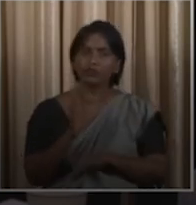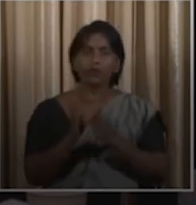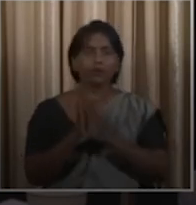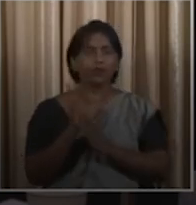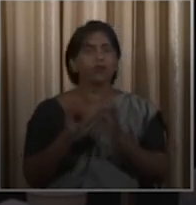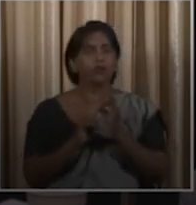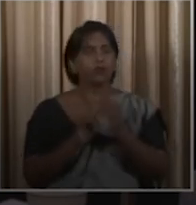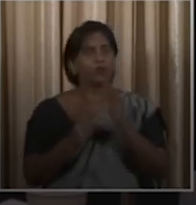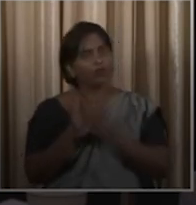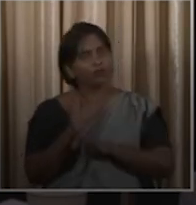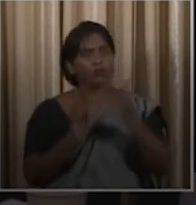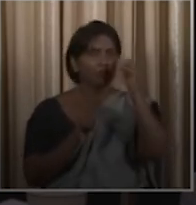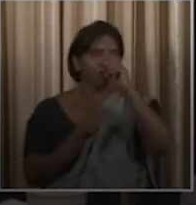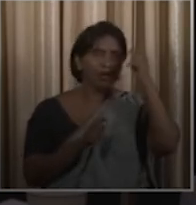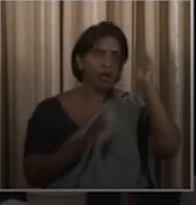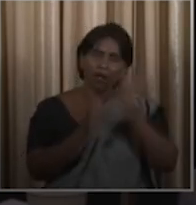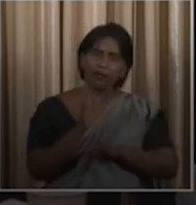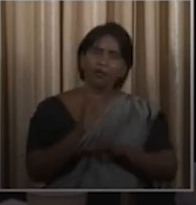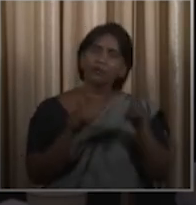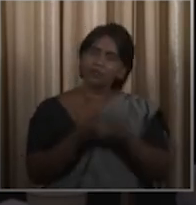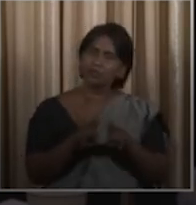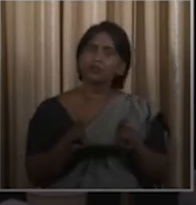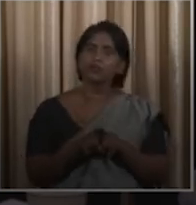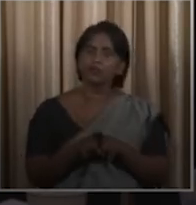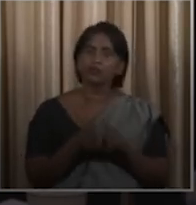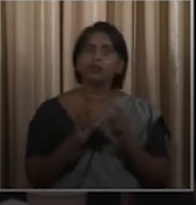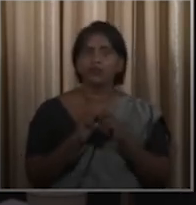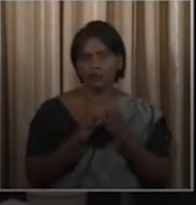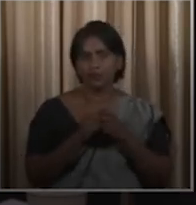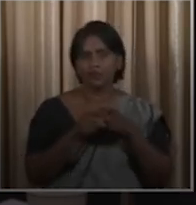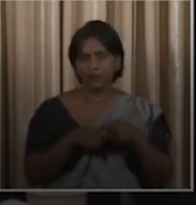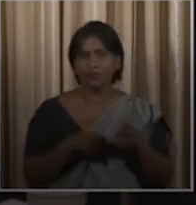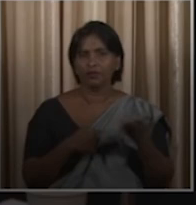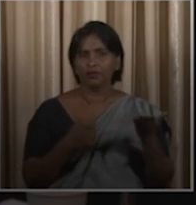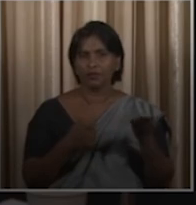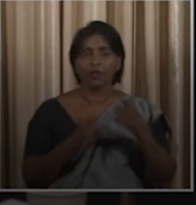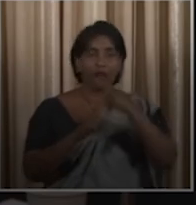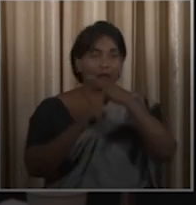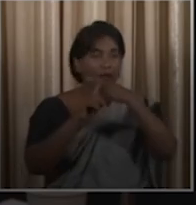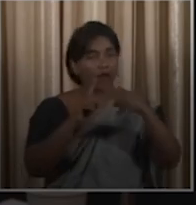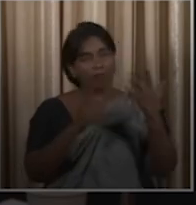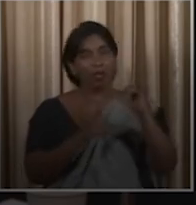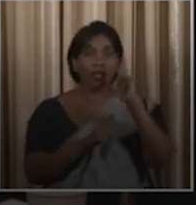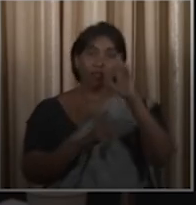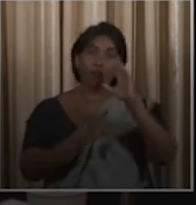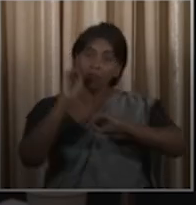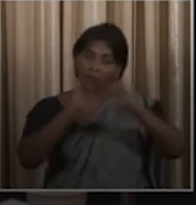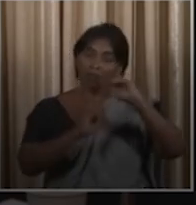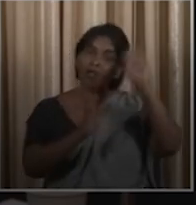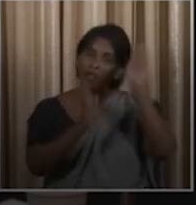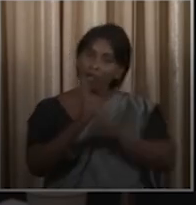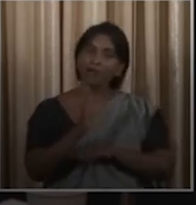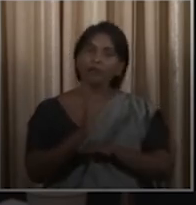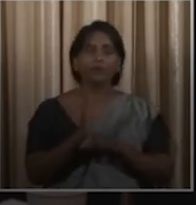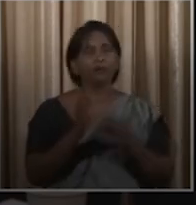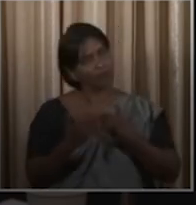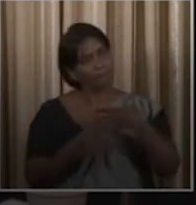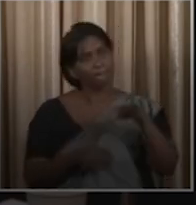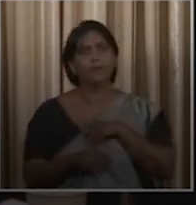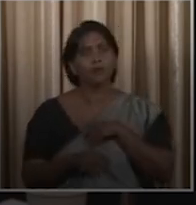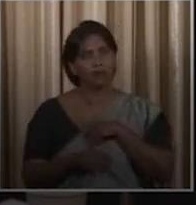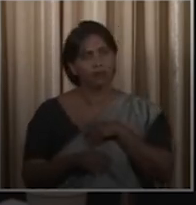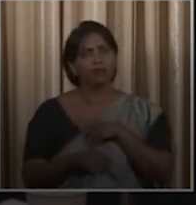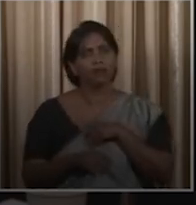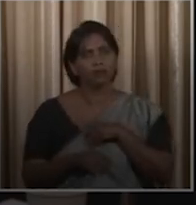tegak. Ekter ini itu macam. Hari ada game beranak siat hatta panggil ada koran. Eh tapi ya kengai. Apikian